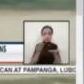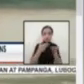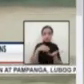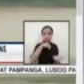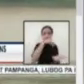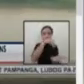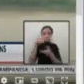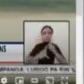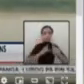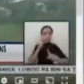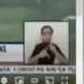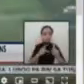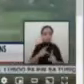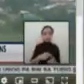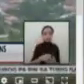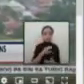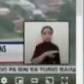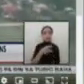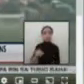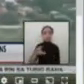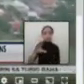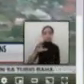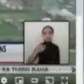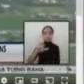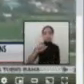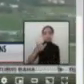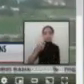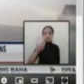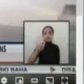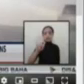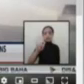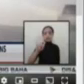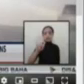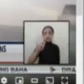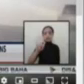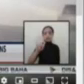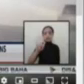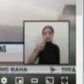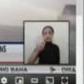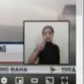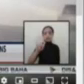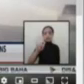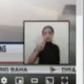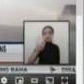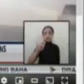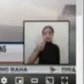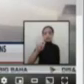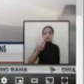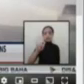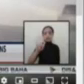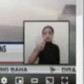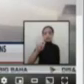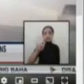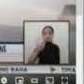residente ng Fuga at Calayan Island na naapektuhan ng nagdaang bagyong Egay. Oy, mga kritiko ng